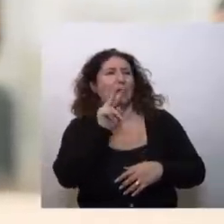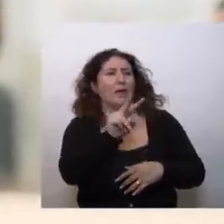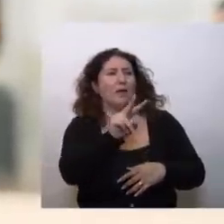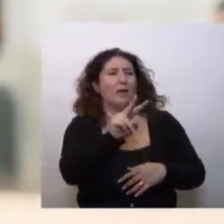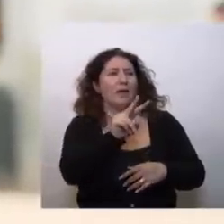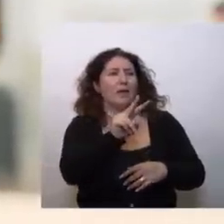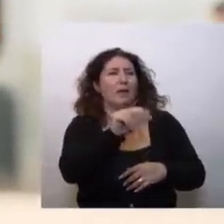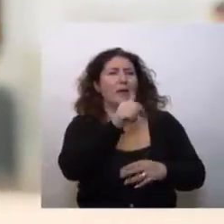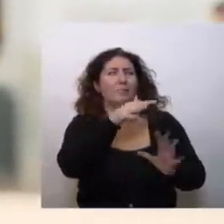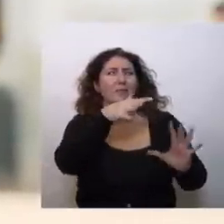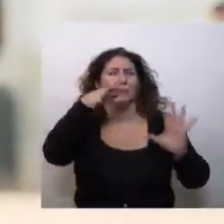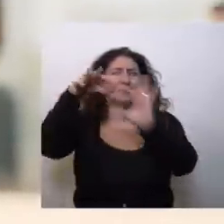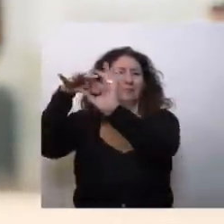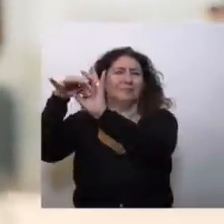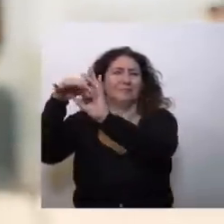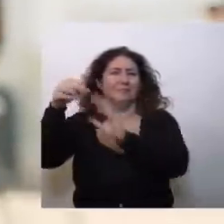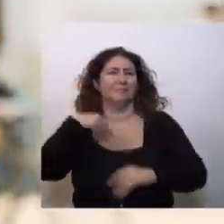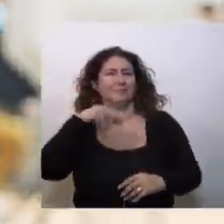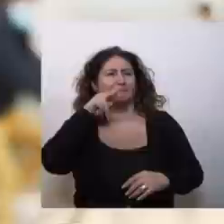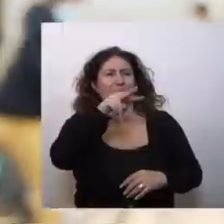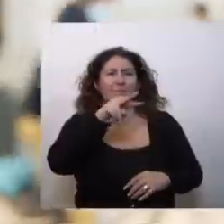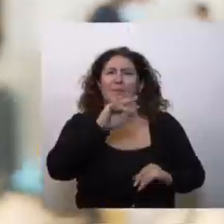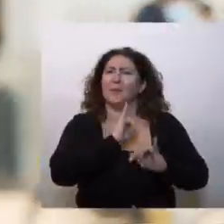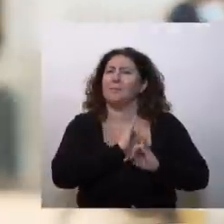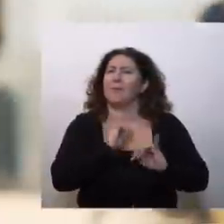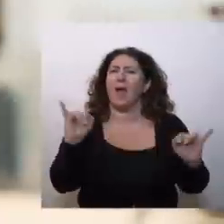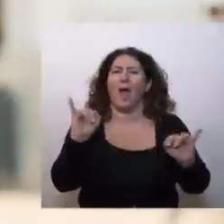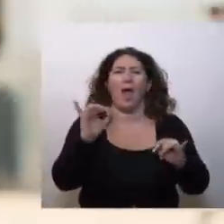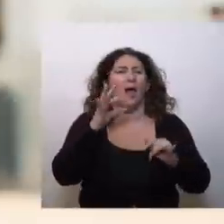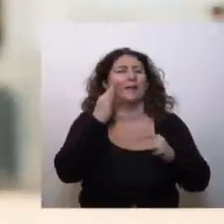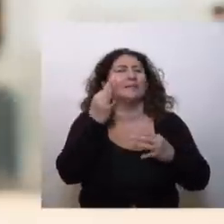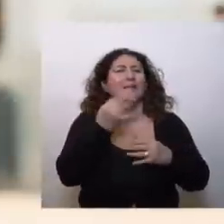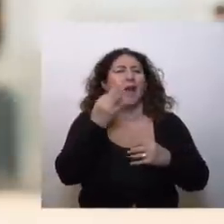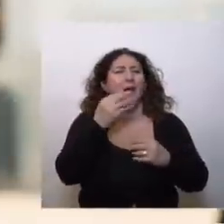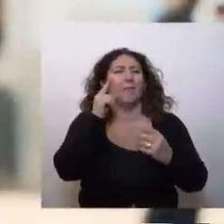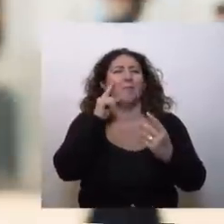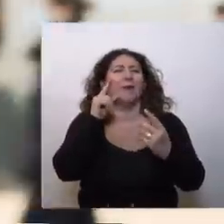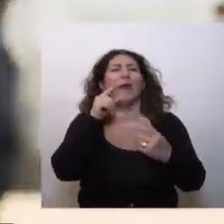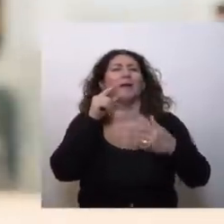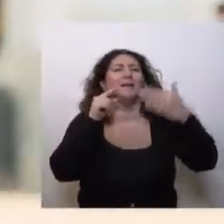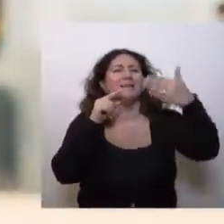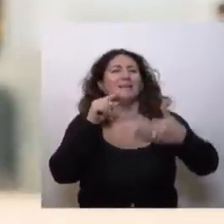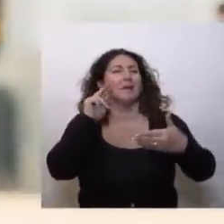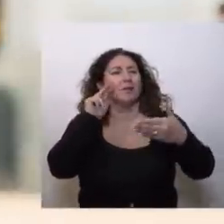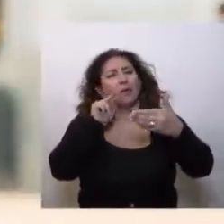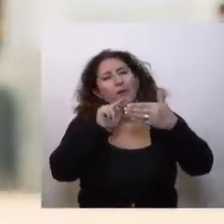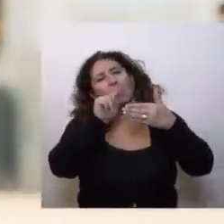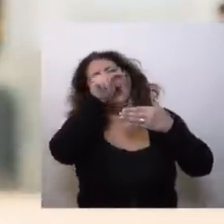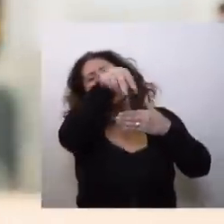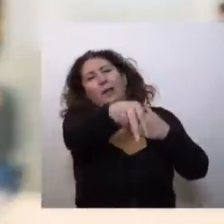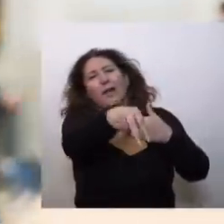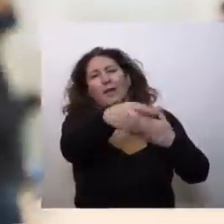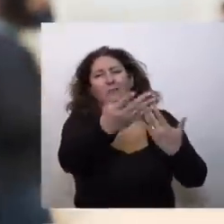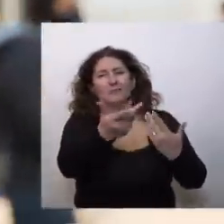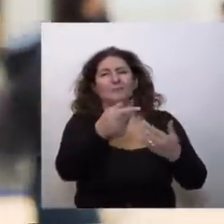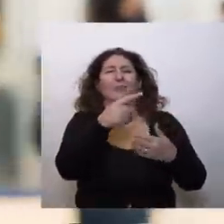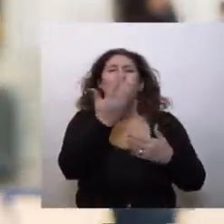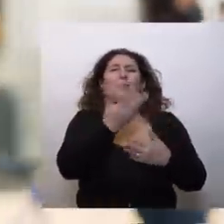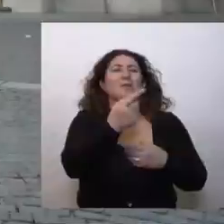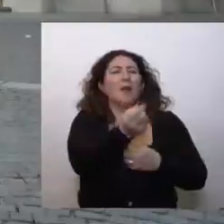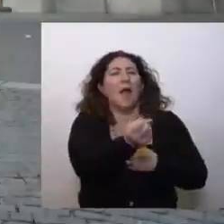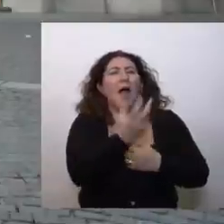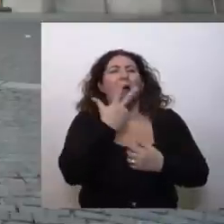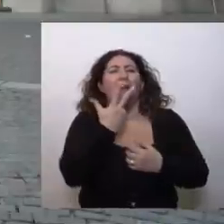non lascia fermare il nostro sguardo su di lei. La Sindone ci dice guarda quella vicenda di cui